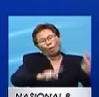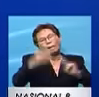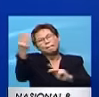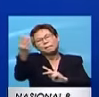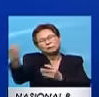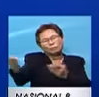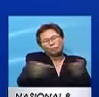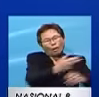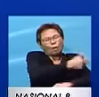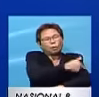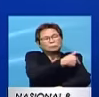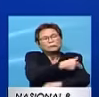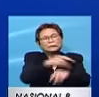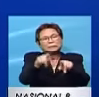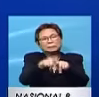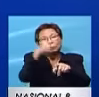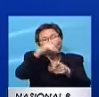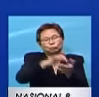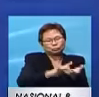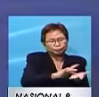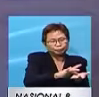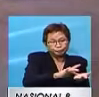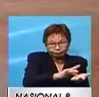ke hospital sama untuk